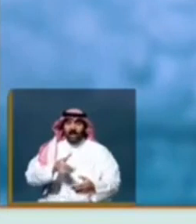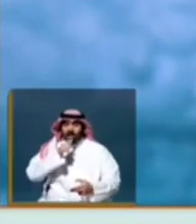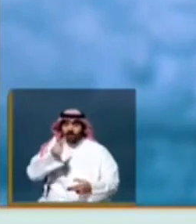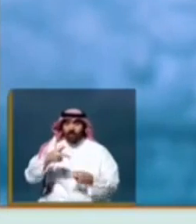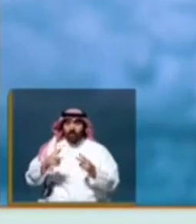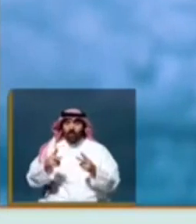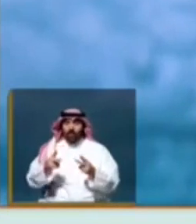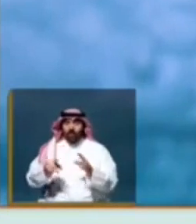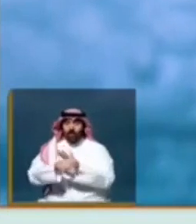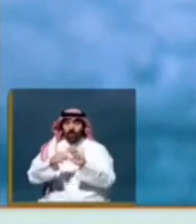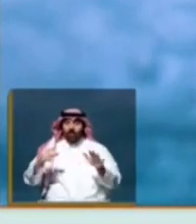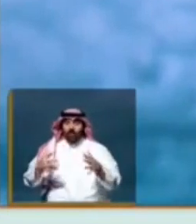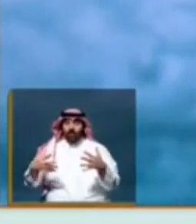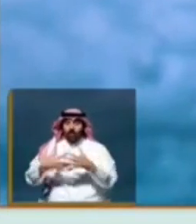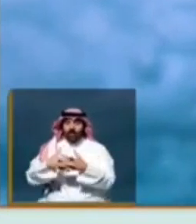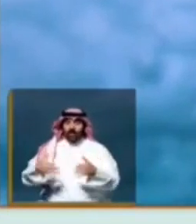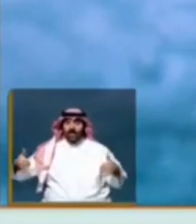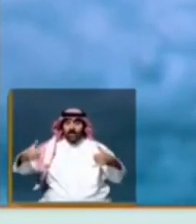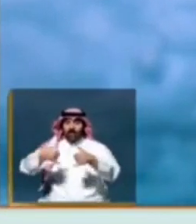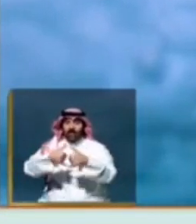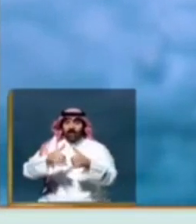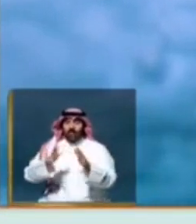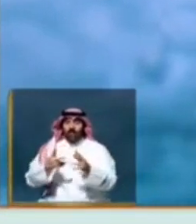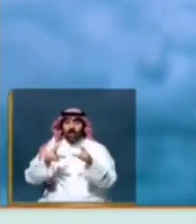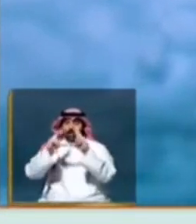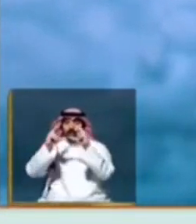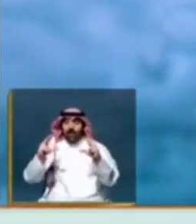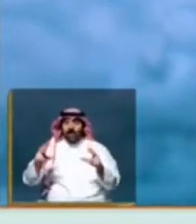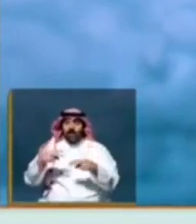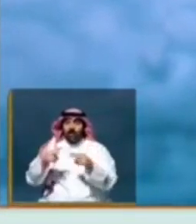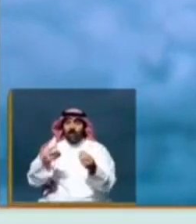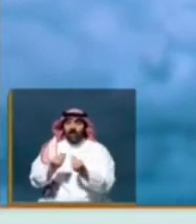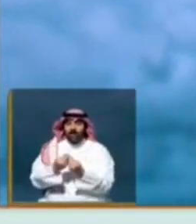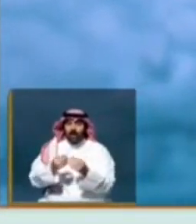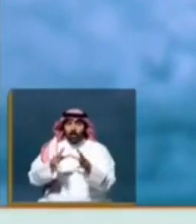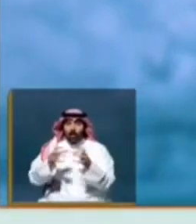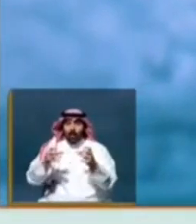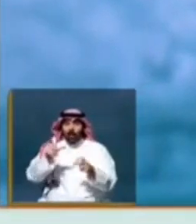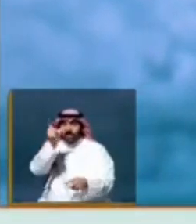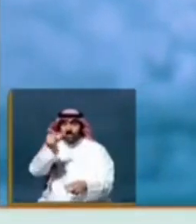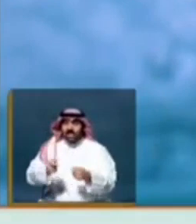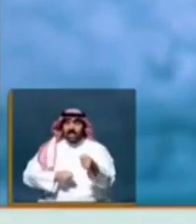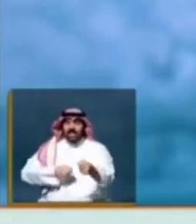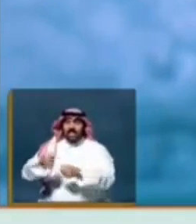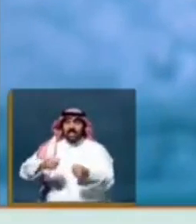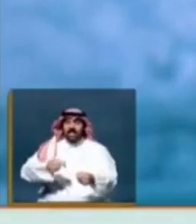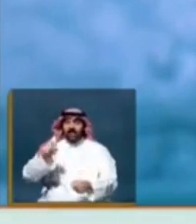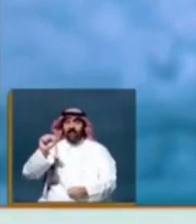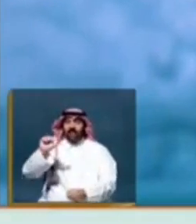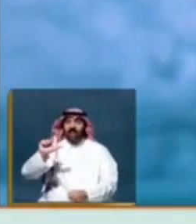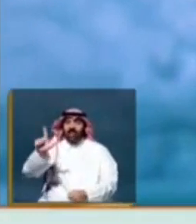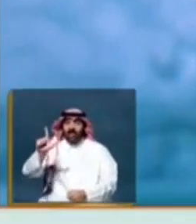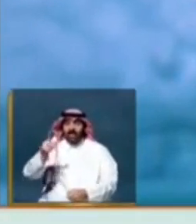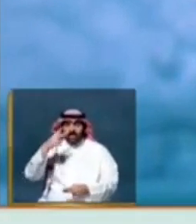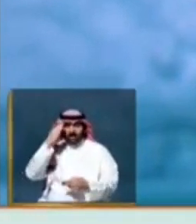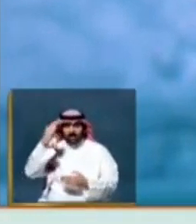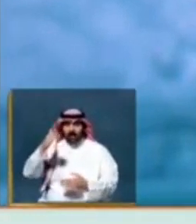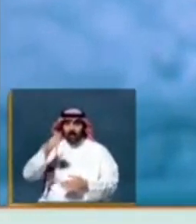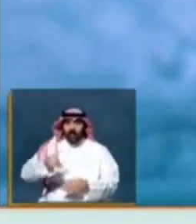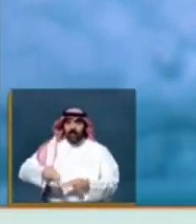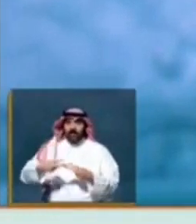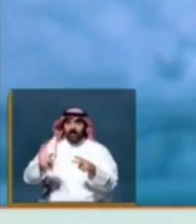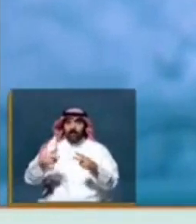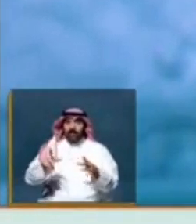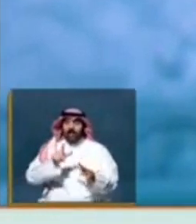وللحديث حول هذا الموضوع ينضم إلينا من الجبيل المحلل الاقتصادي فضل البعينين. أهلا بك أستاذ فضل.